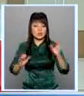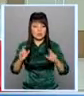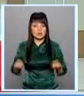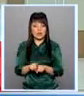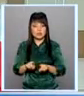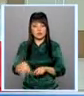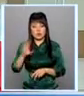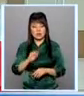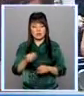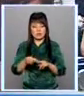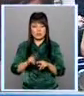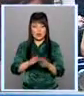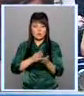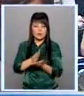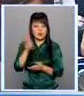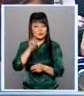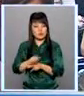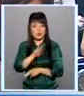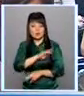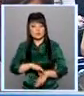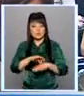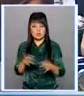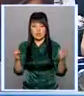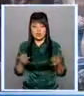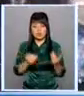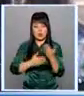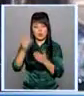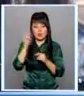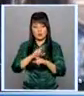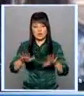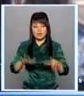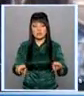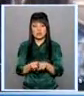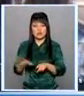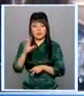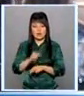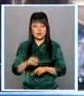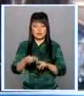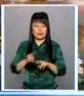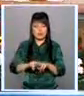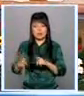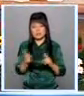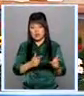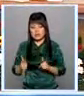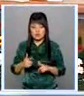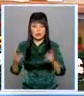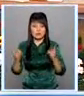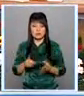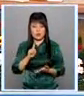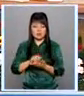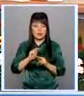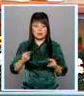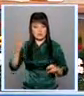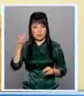осы бағытта жұмыс істесе. Бұл үшін жоғарғы оқу орындары бір-біріне ұқсас қос пәндердің мұғалімдерін дайындау керек. Кадр мәселесі